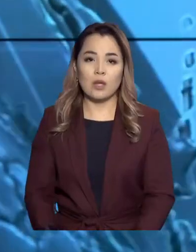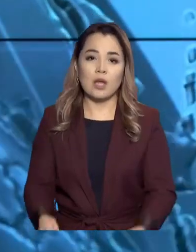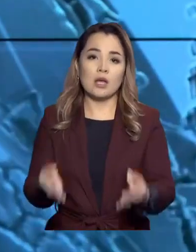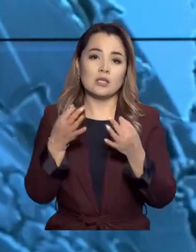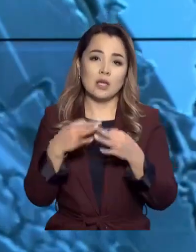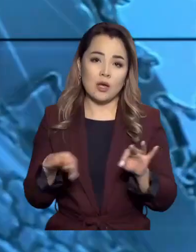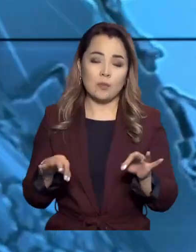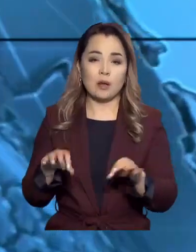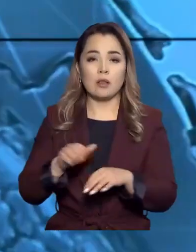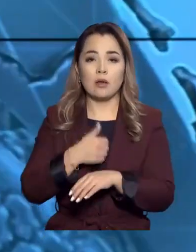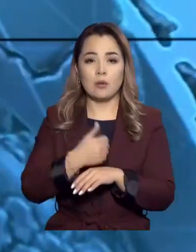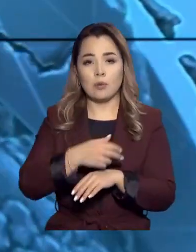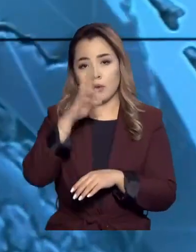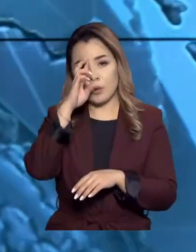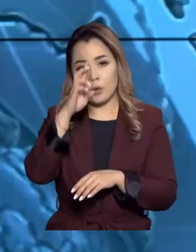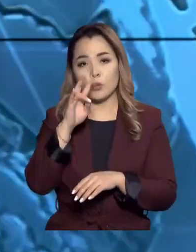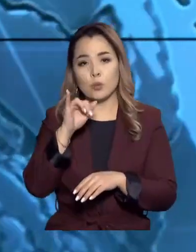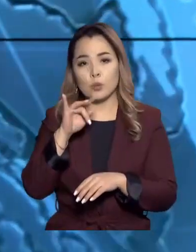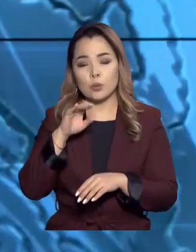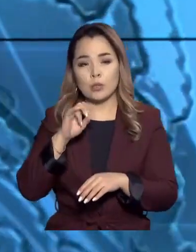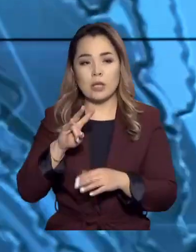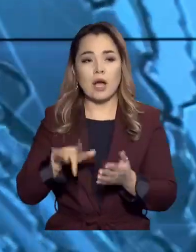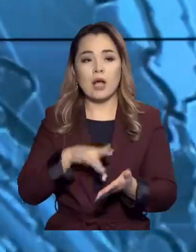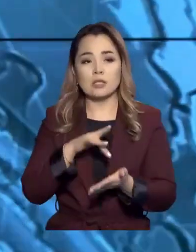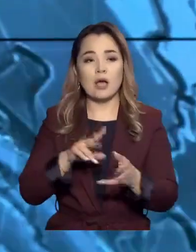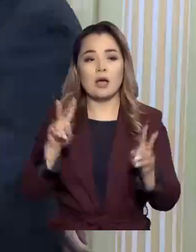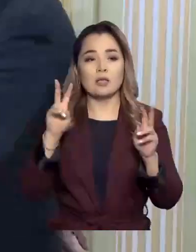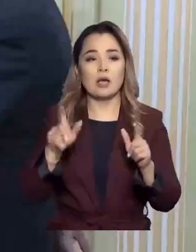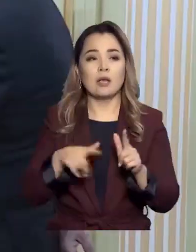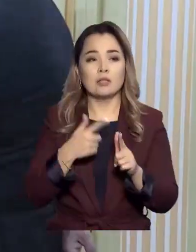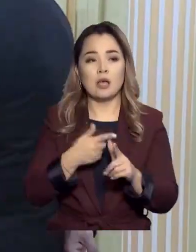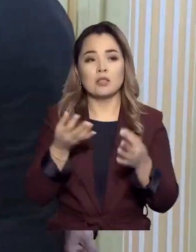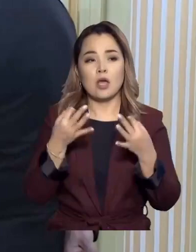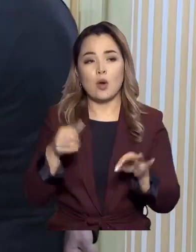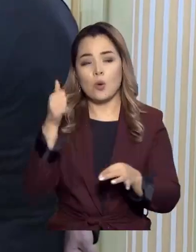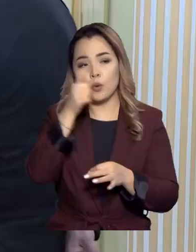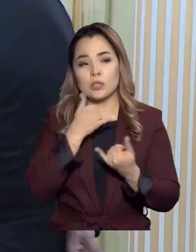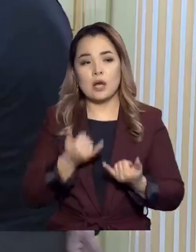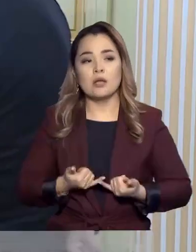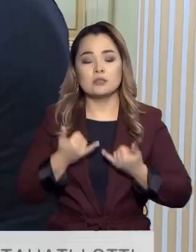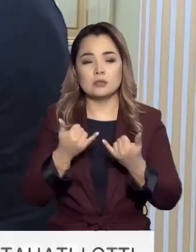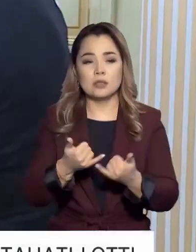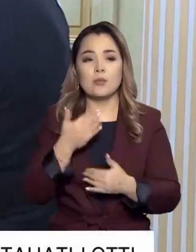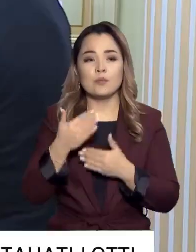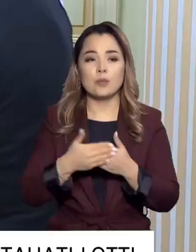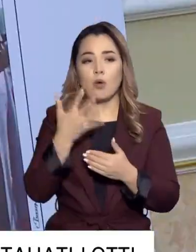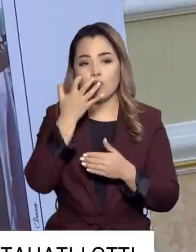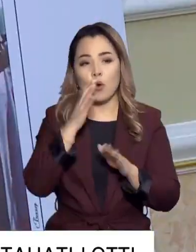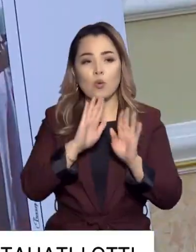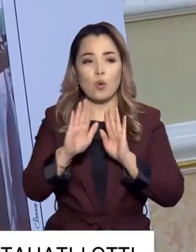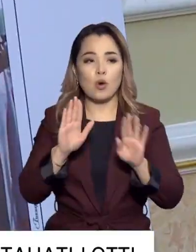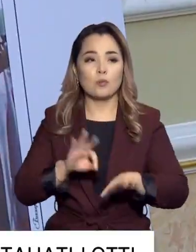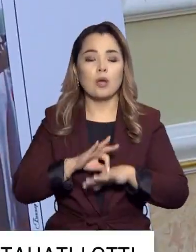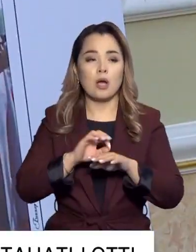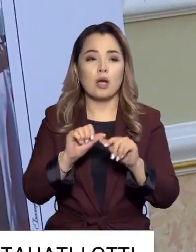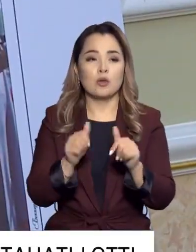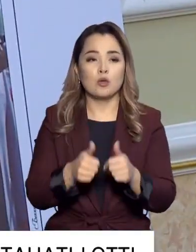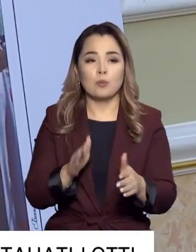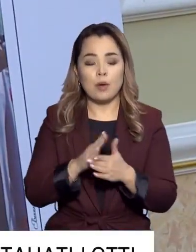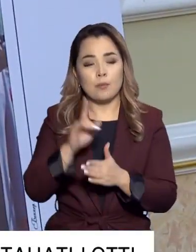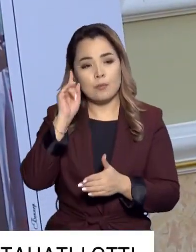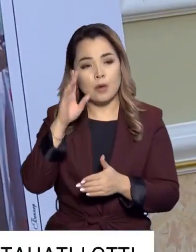Егемендік және елбасы. Нұрсұлтан қаласында осындай атаумен тәуелсіздіктің 30 жылдығына орай ұйымдастырылған фотокөрме ашылды. Оған